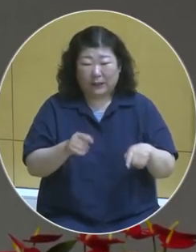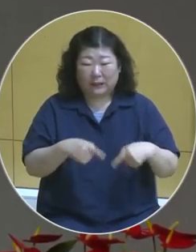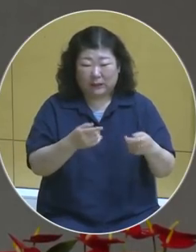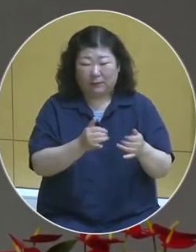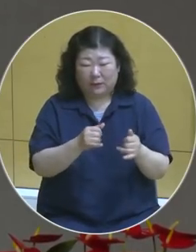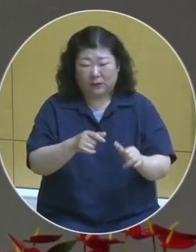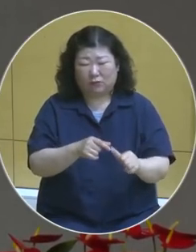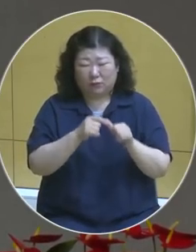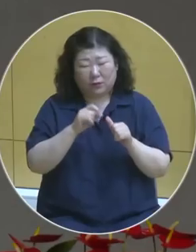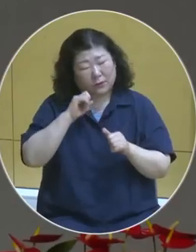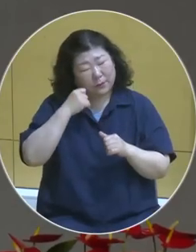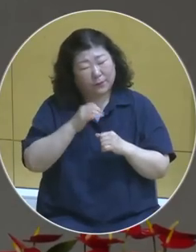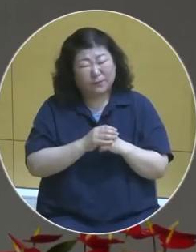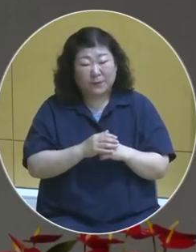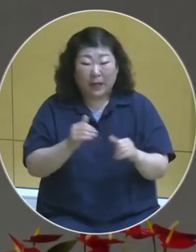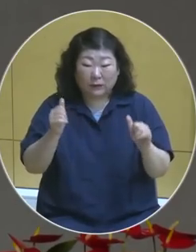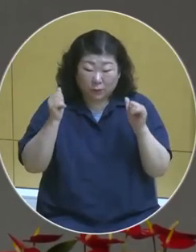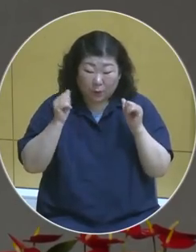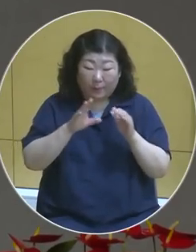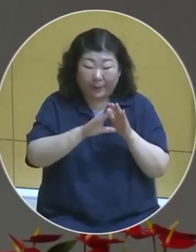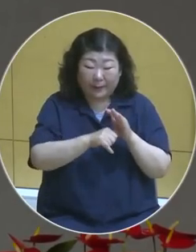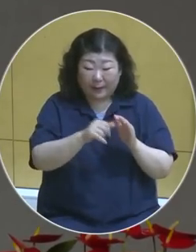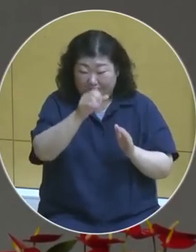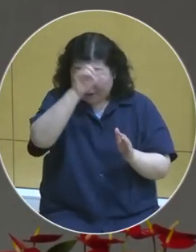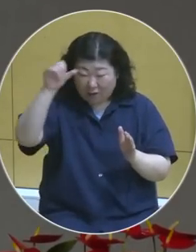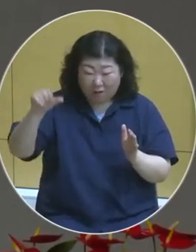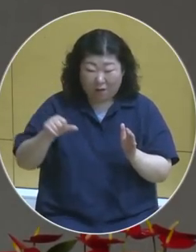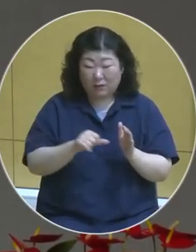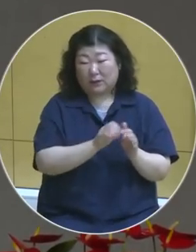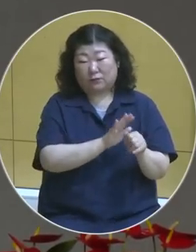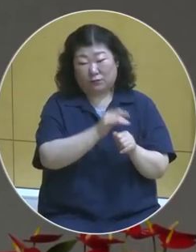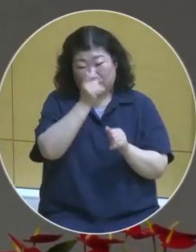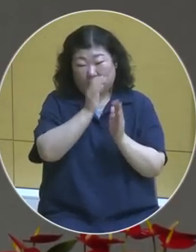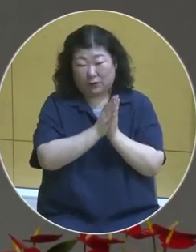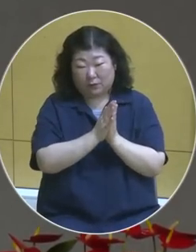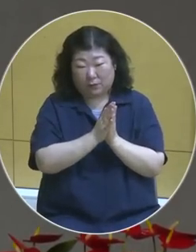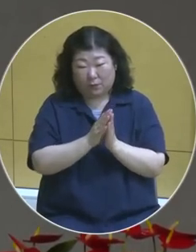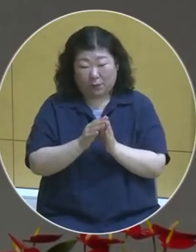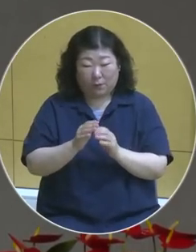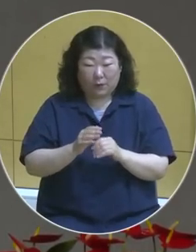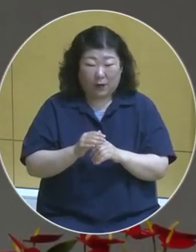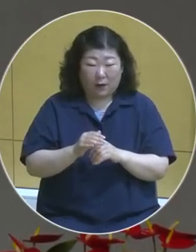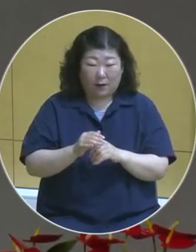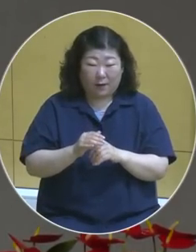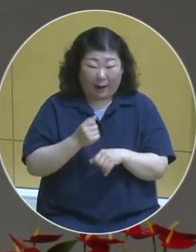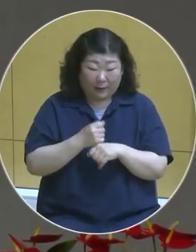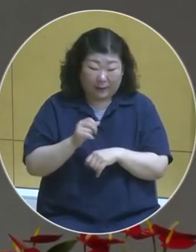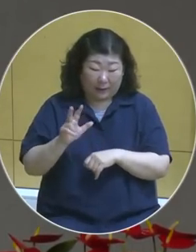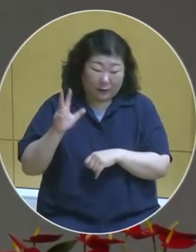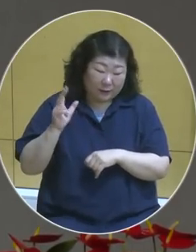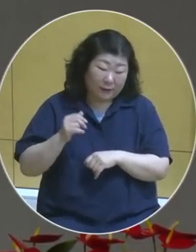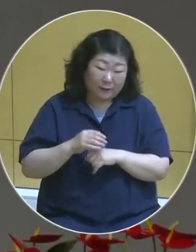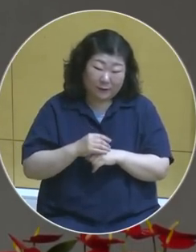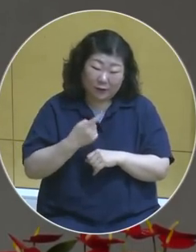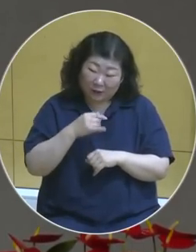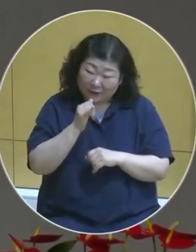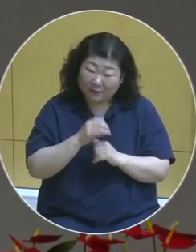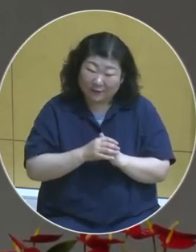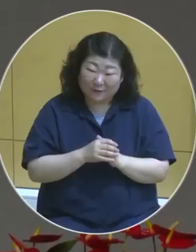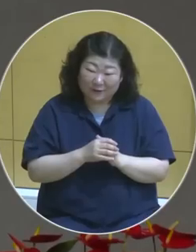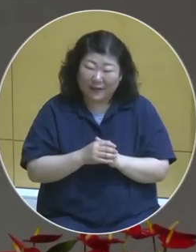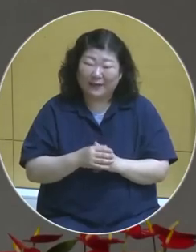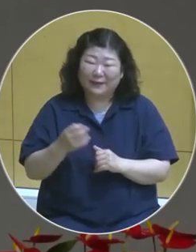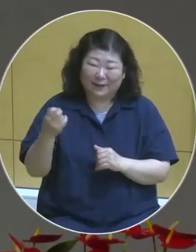어렵습니다. 여러분이 졸업하실 때에 평생 중보기도 헌신자로 살겠다고 여러분이 서약을 하셨습니다. 다시금